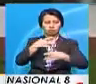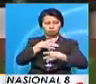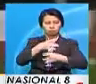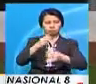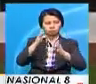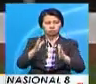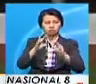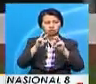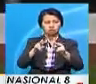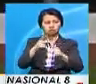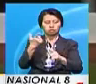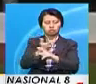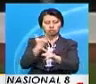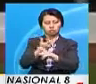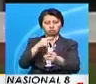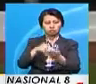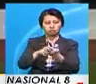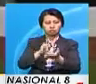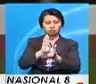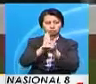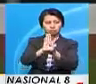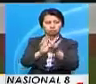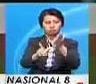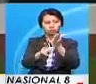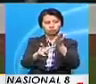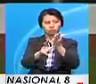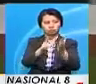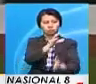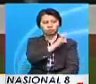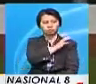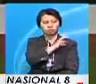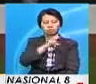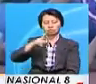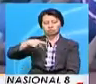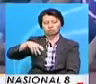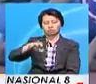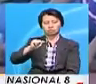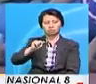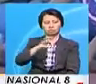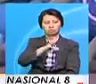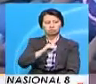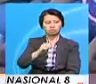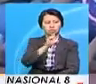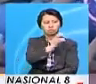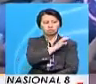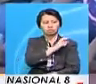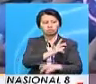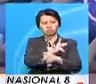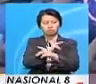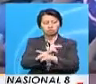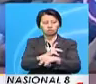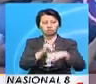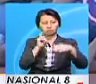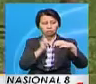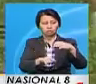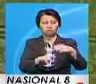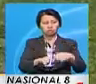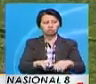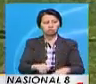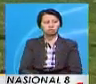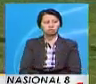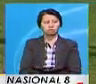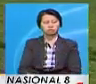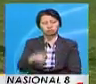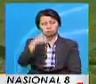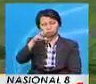sea sesi latihan ini turut dibantu penolong jurulatih Mustafa Kamal Abdul Wahad dan jurulatih penjaga gol Zubir Ibrahim bagi